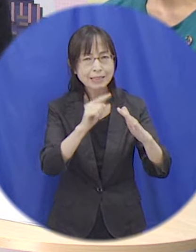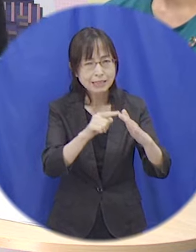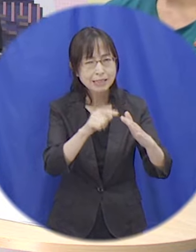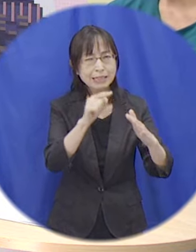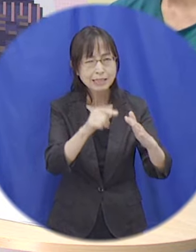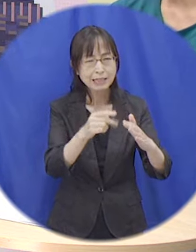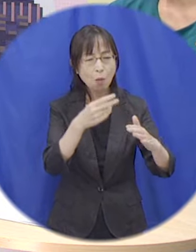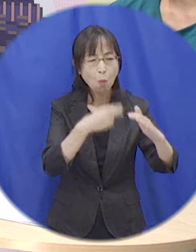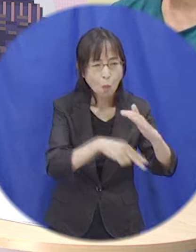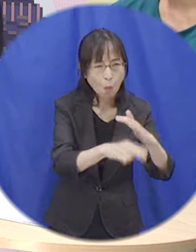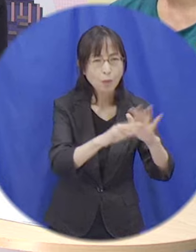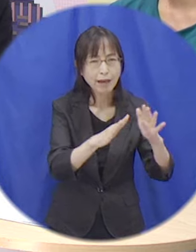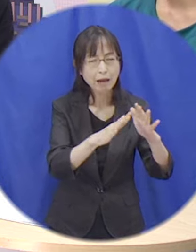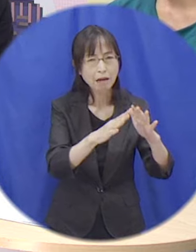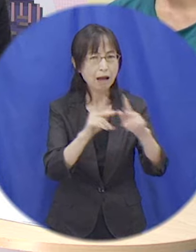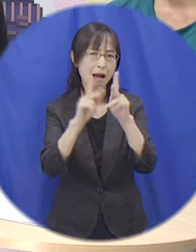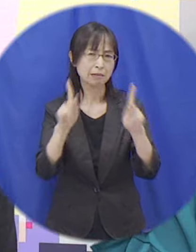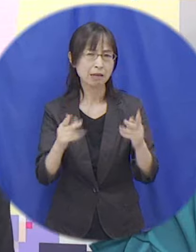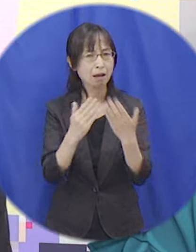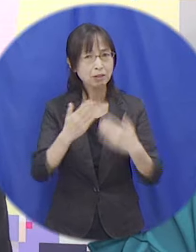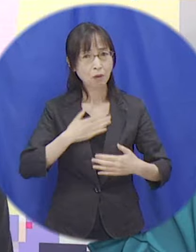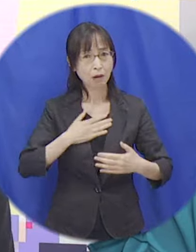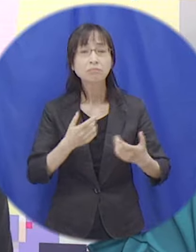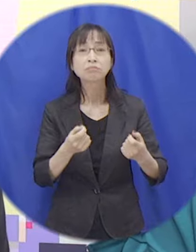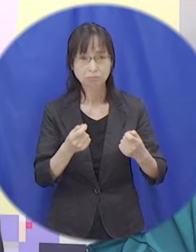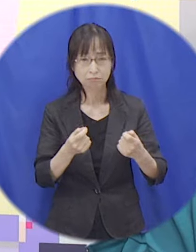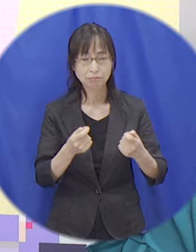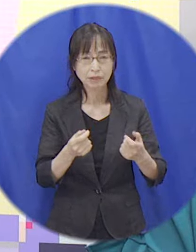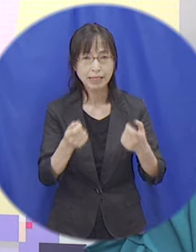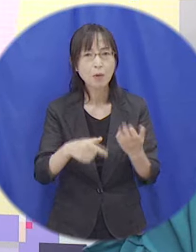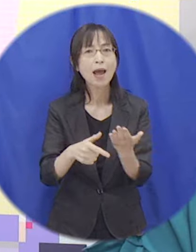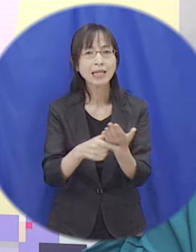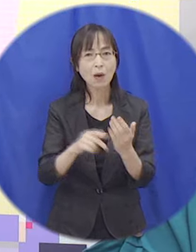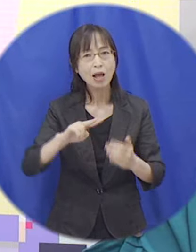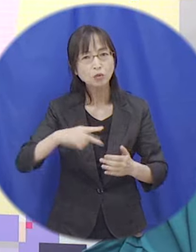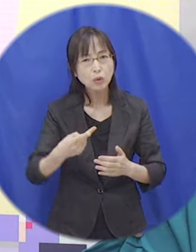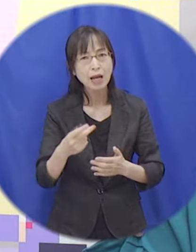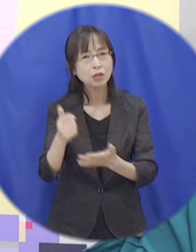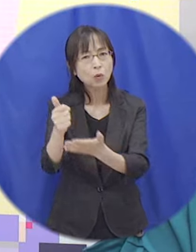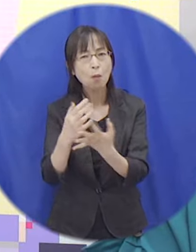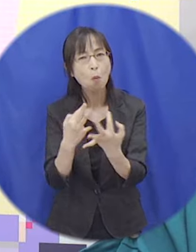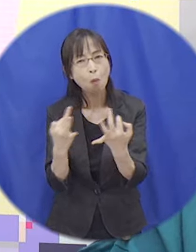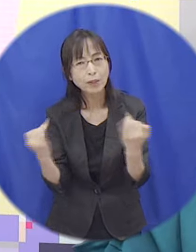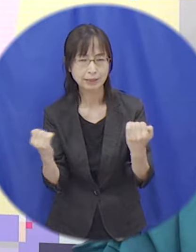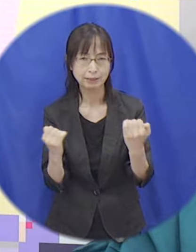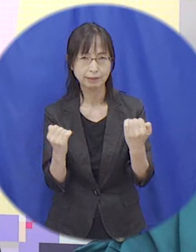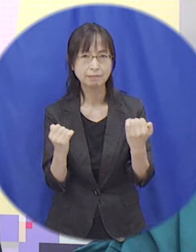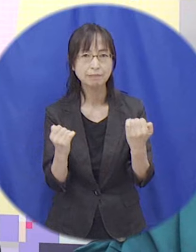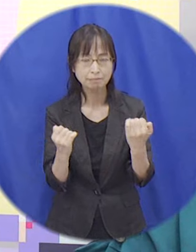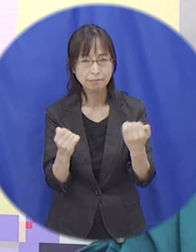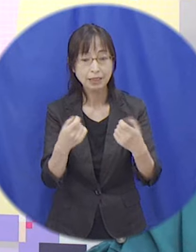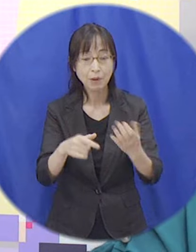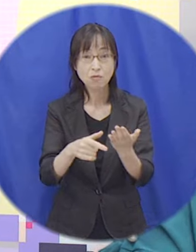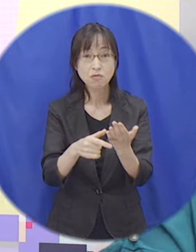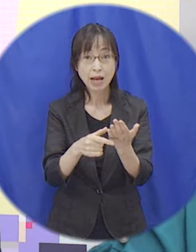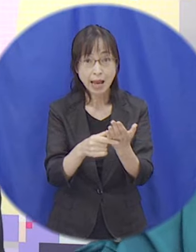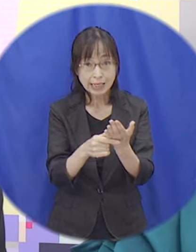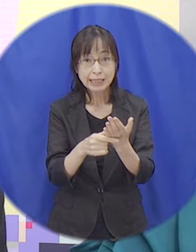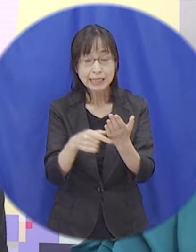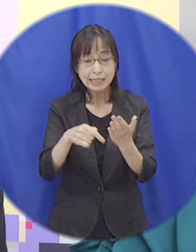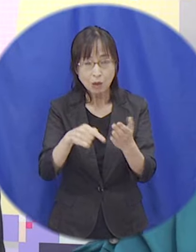浮き彫りになっていますよね、 は い、 そうですね、池袋駅は乗り換え客が多くてですね、実は池袋駅を目